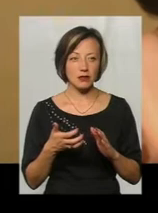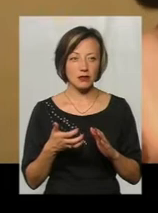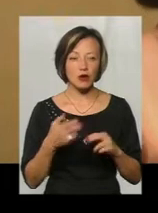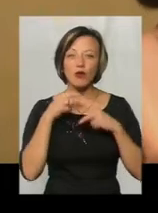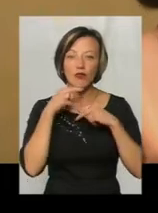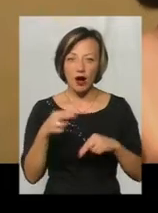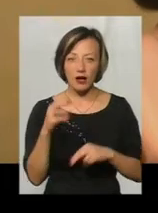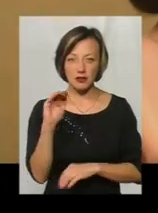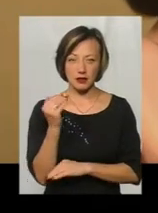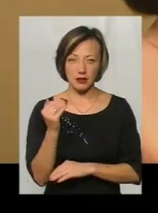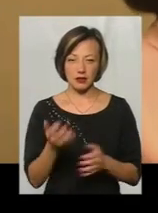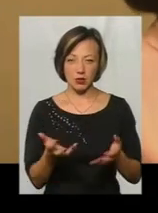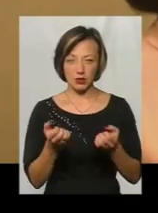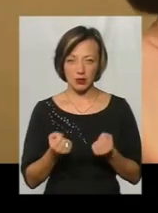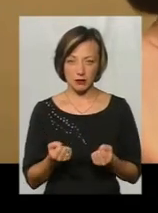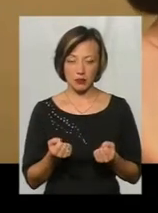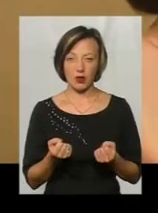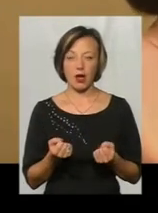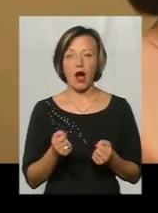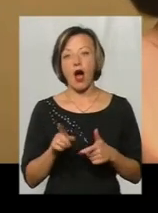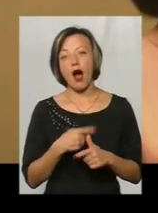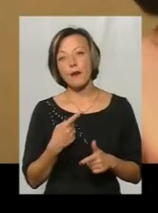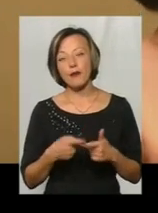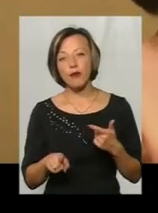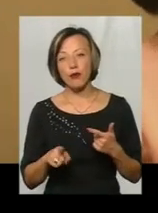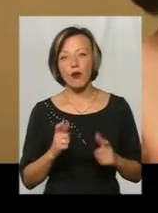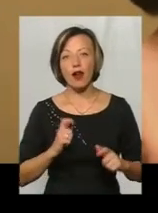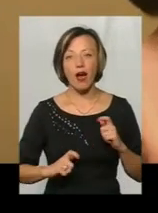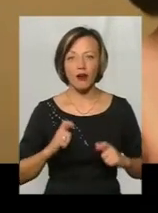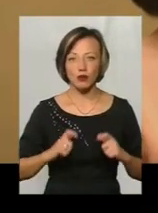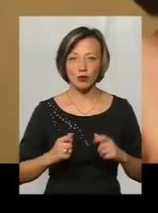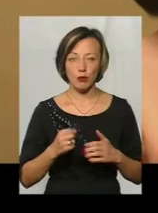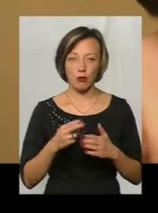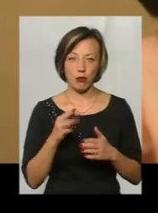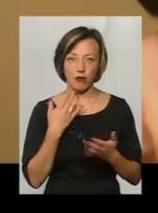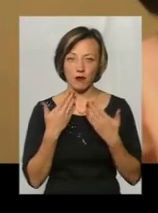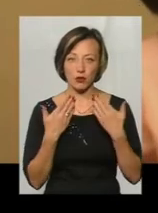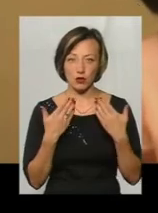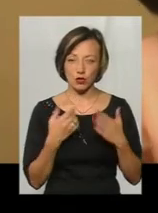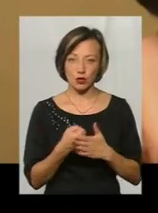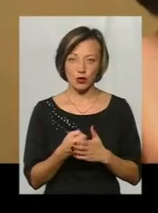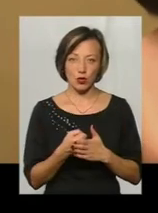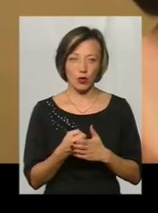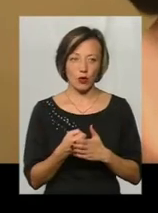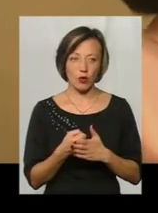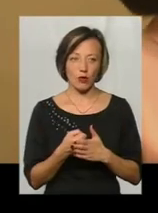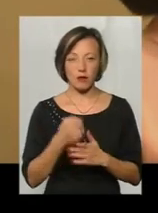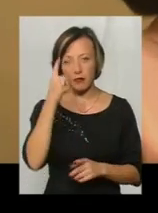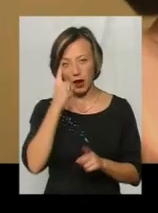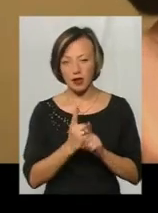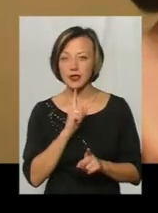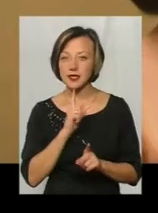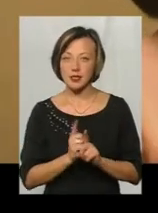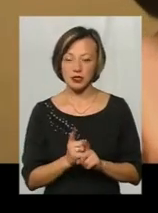недостатньо уваги дитина в свій бік відчуває, або такі ревнощі по відношенню там, до братика чи